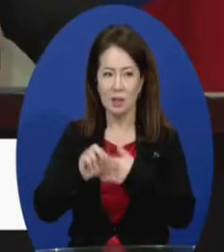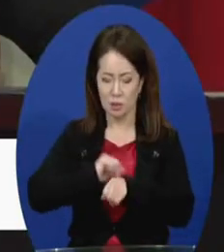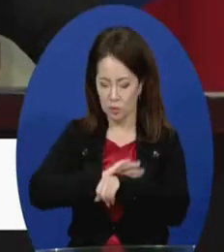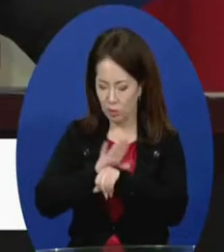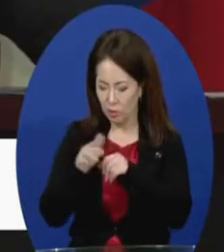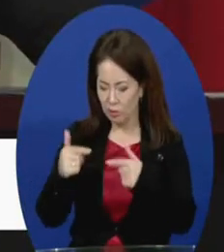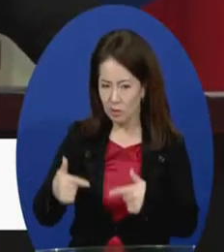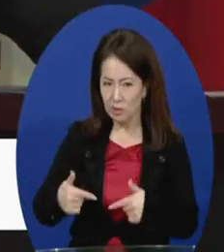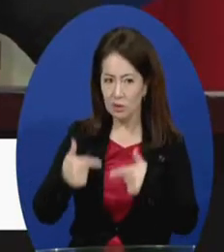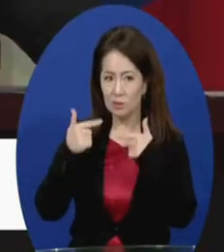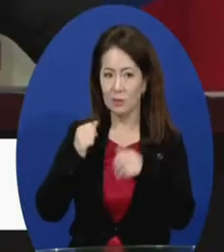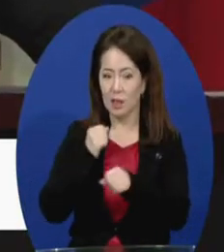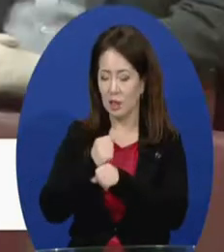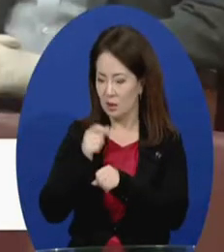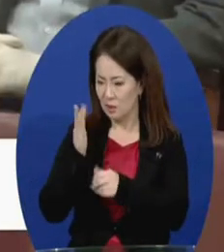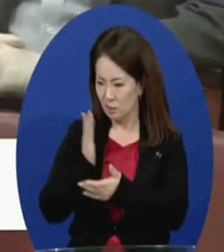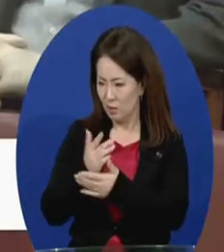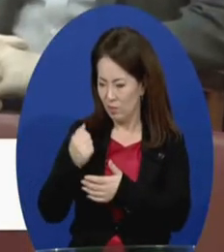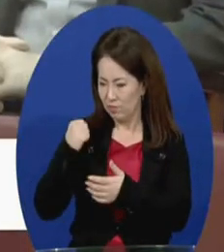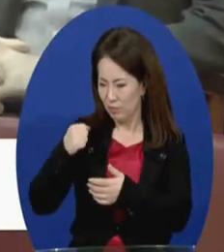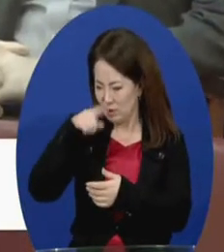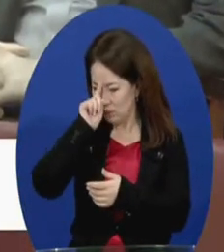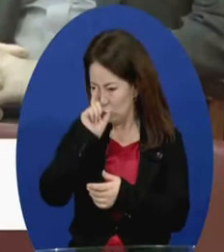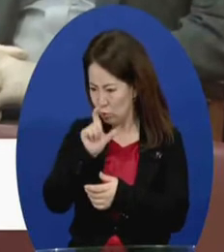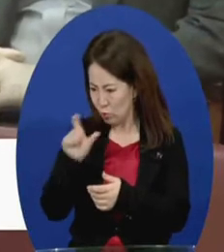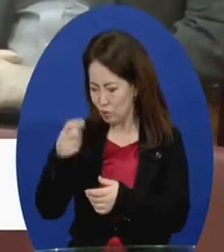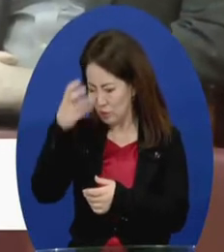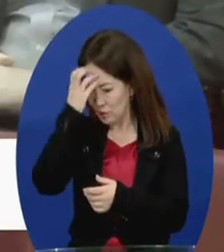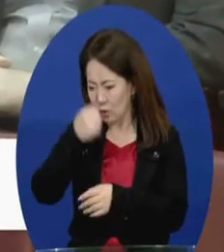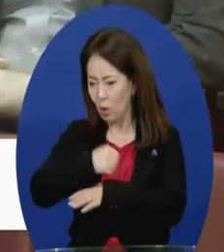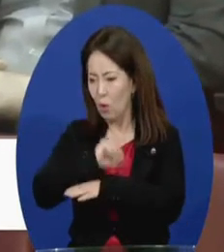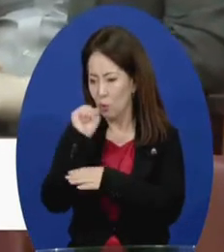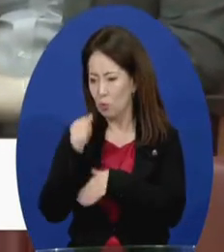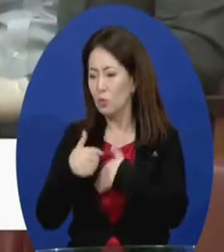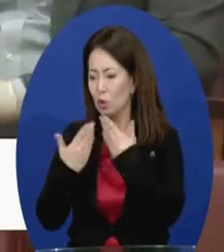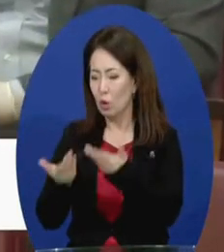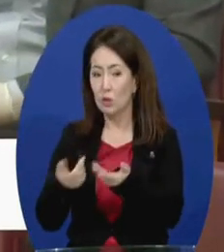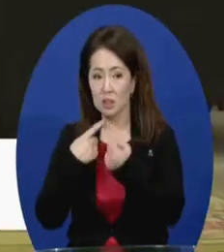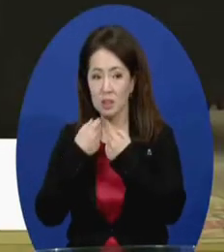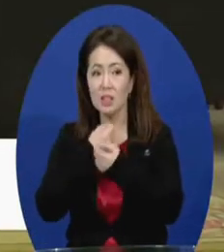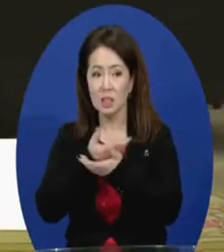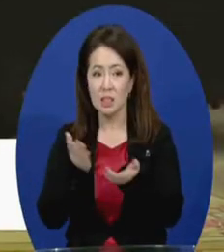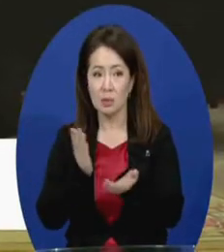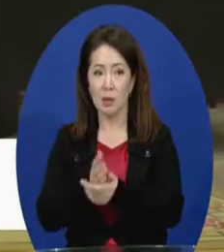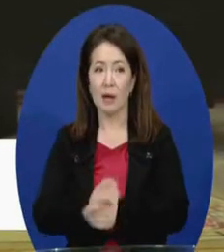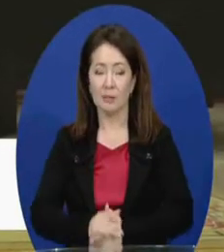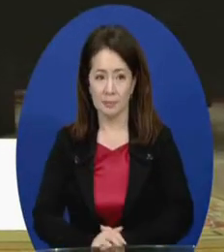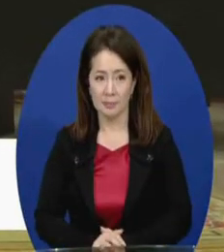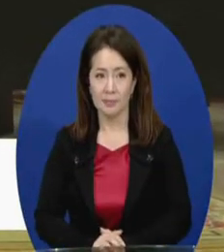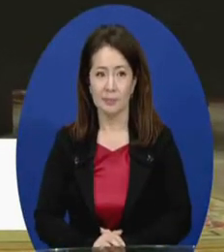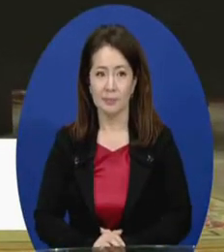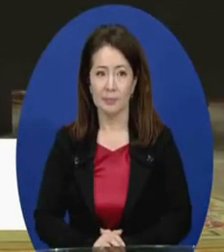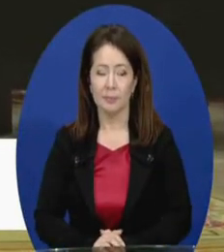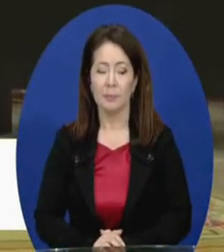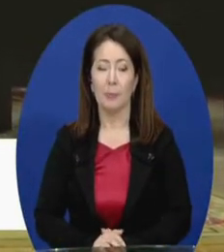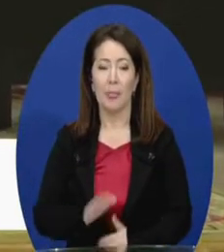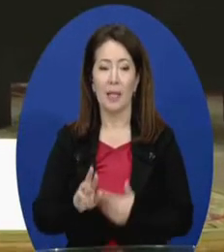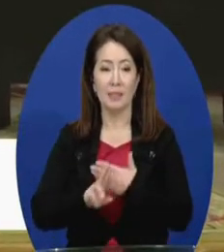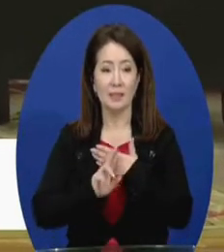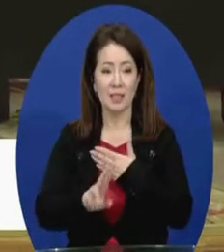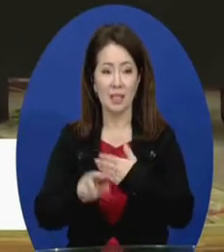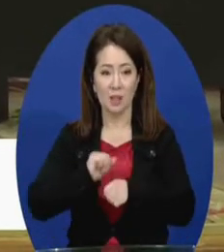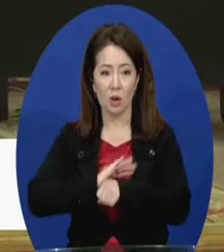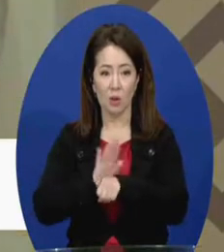тэмцэж тэргүй үегнээд ажиллаж байгаа эмч нараа засгийн газар урамшуулахар болсныг дуулглаа. Цаашид энэ халдварын